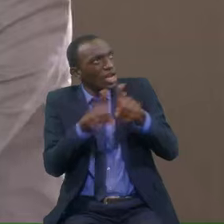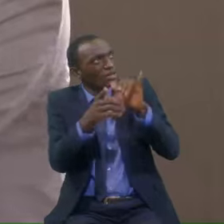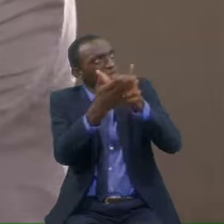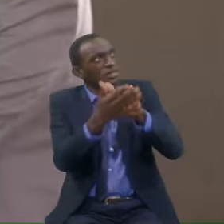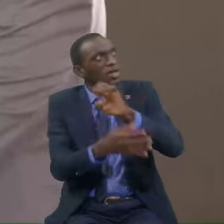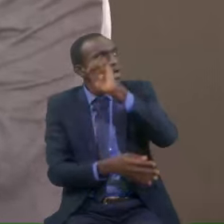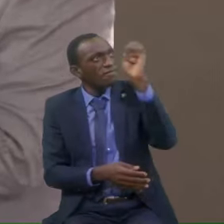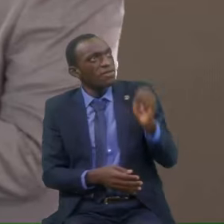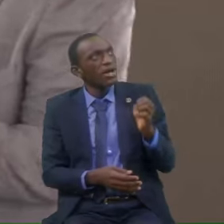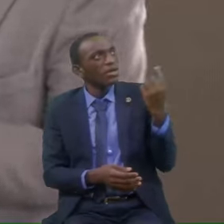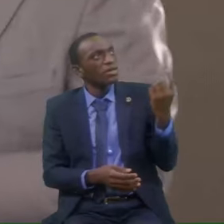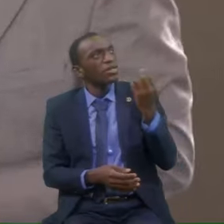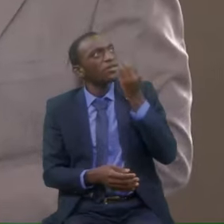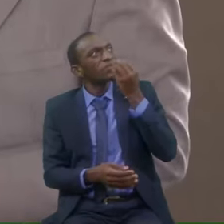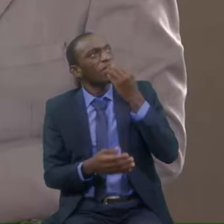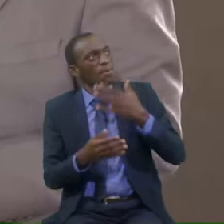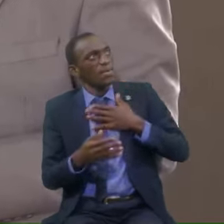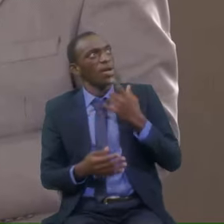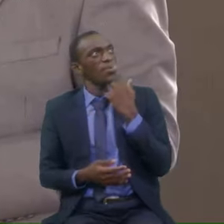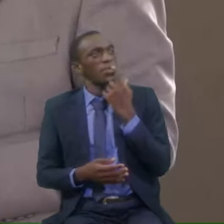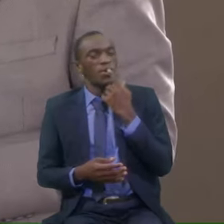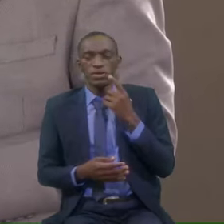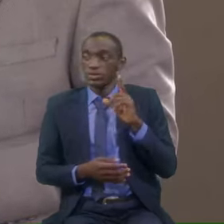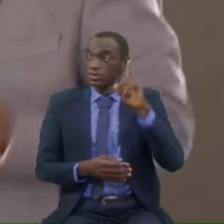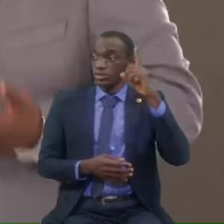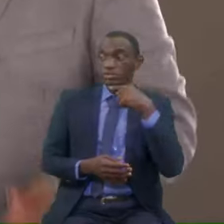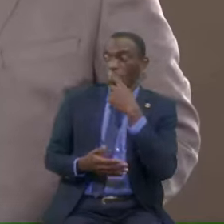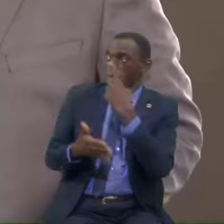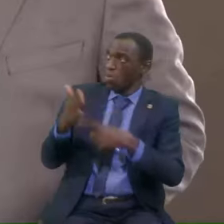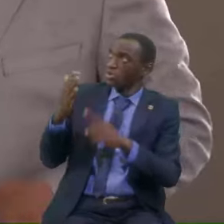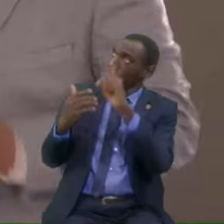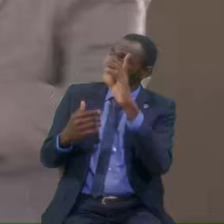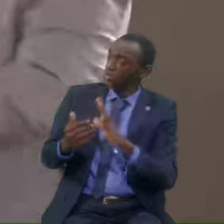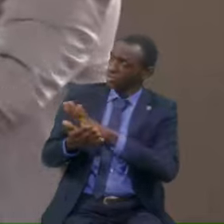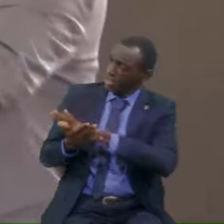bouche. Ce que le Seigneur a purifié n'appelle pas impur.